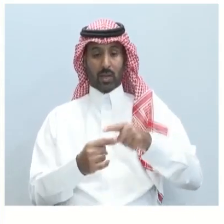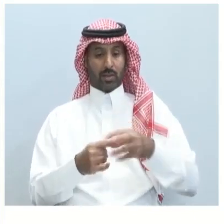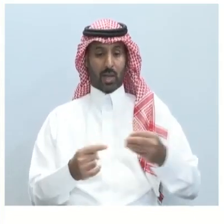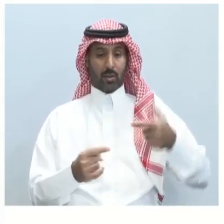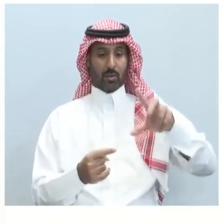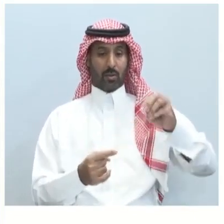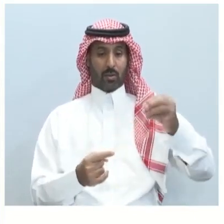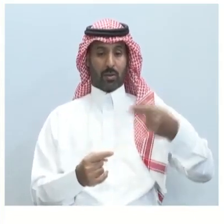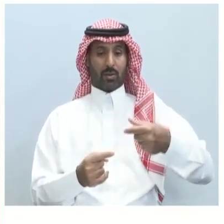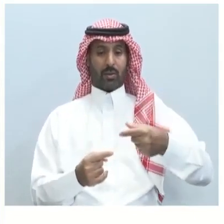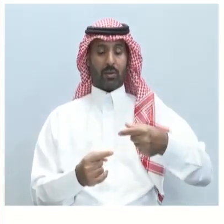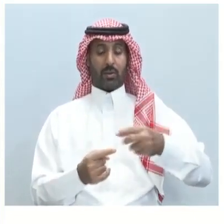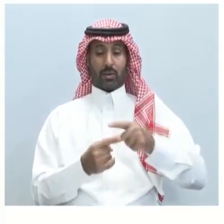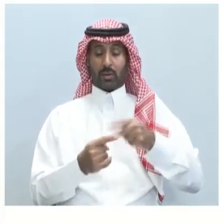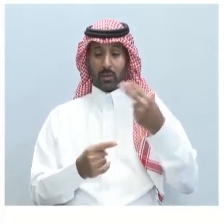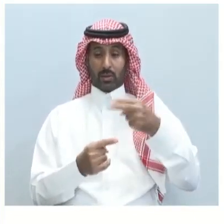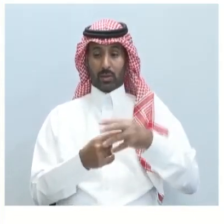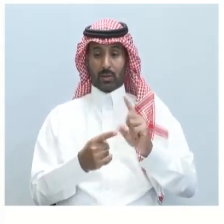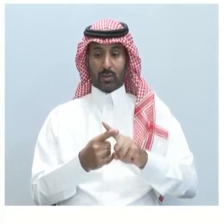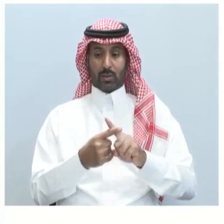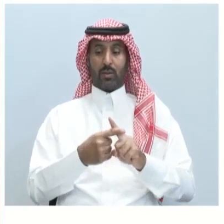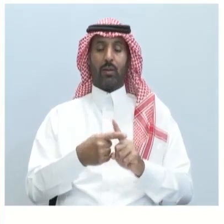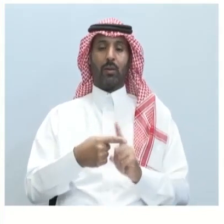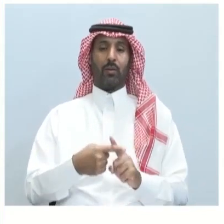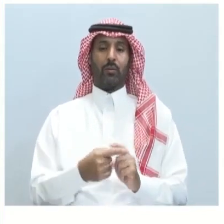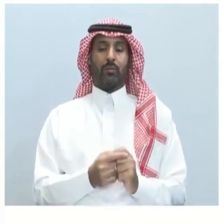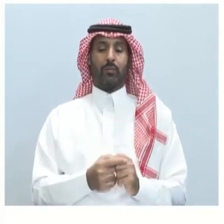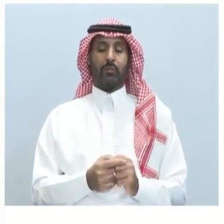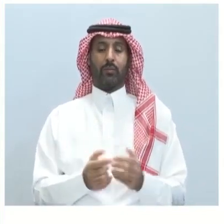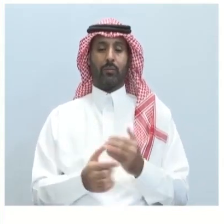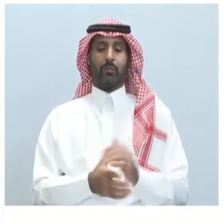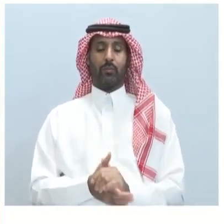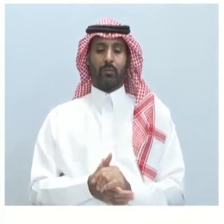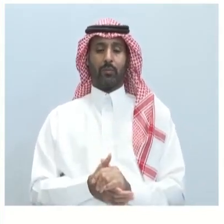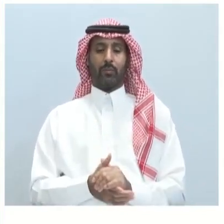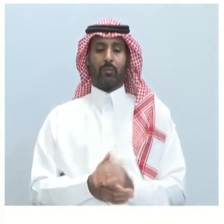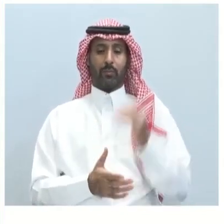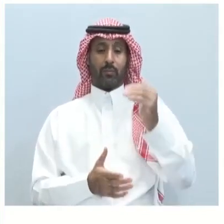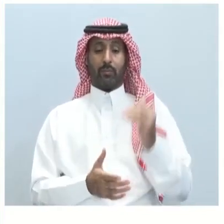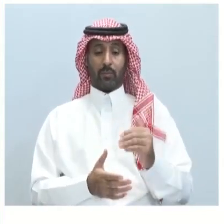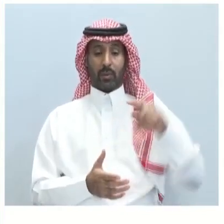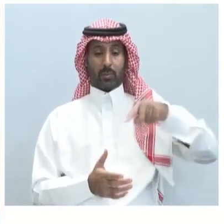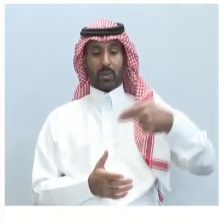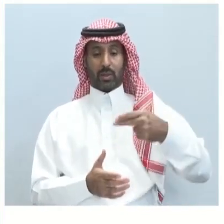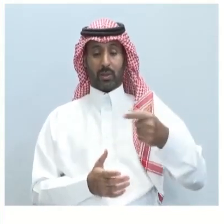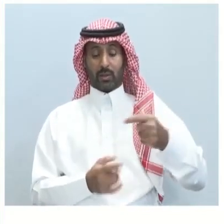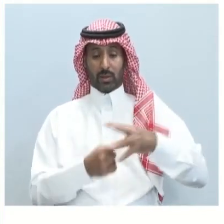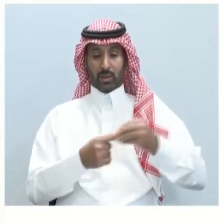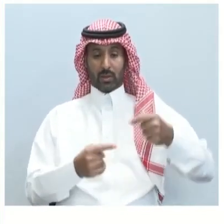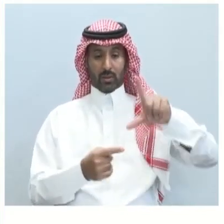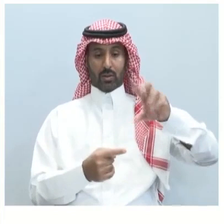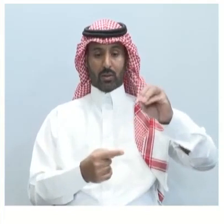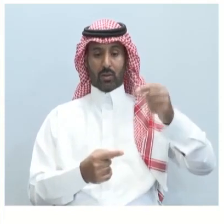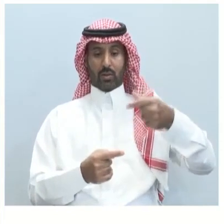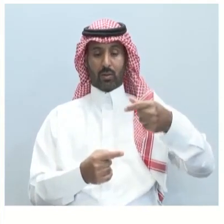لوغاريتم تركيز مين تركيز الهيدروجين تركيز ايون الهيدروجين فهو معطيك اساسا التركيز فهو